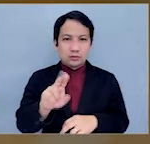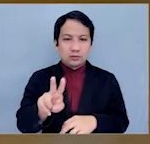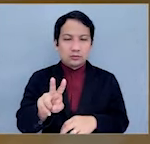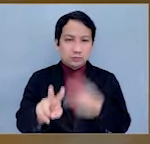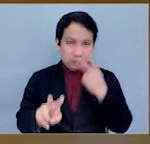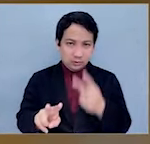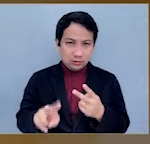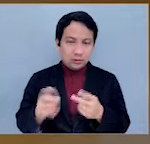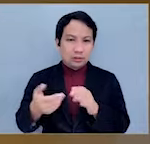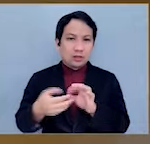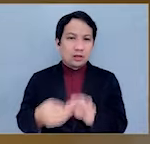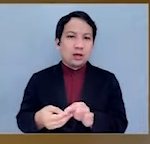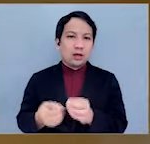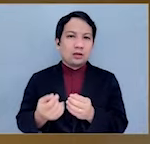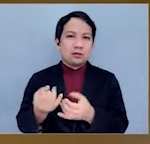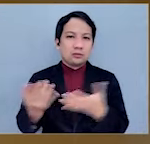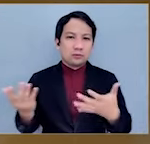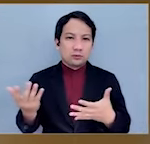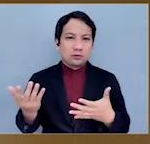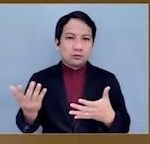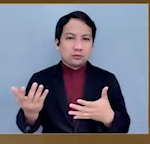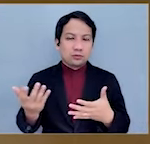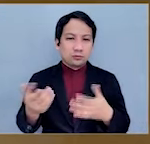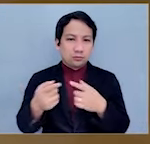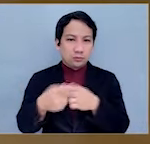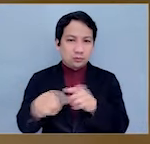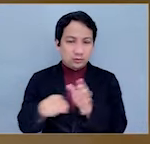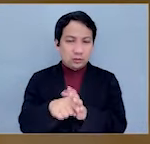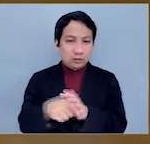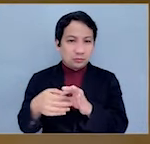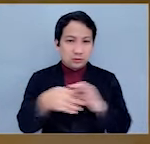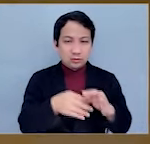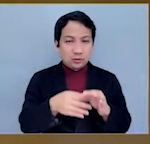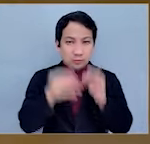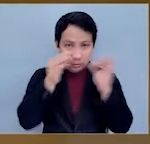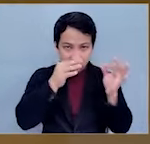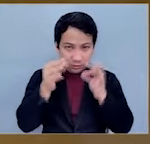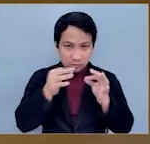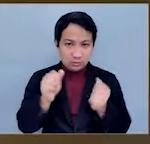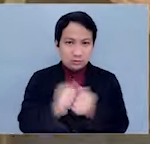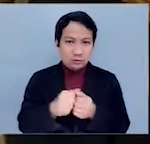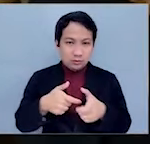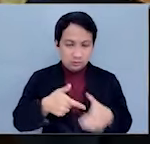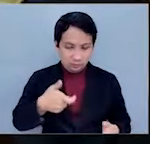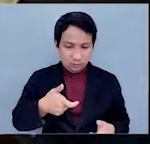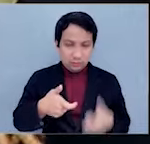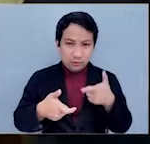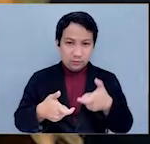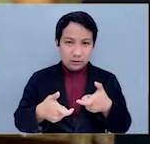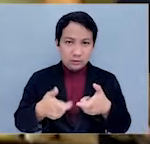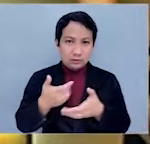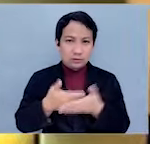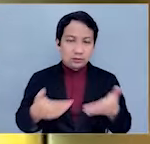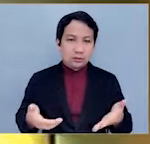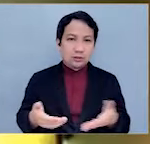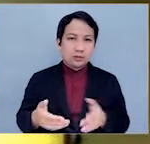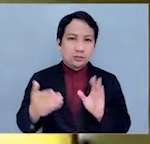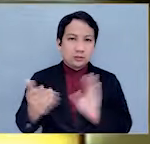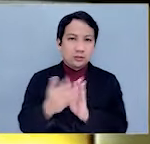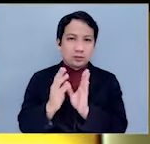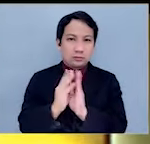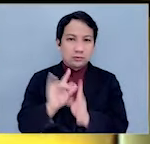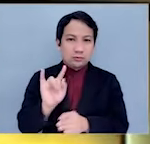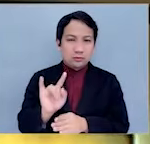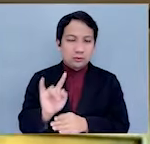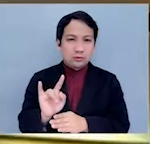mga pulis ang ilang mga kontrabando, kabilang na ang illegal na droga, mga bala at baril. Sa press conference kanina ni